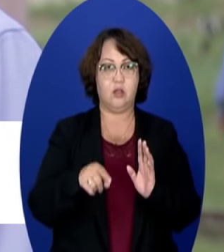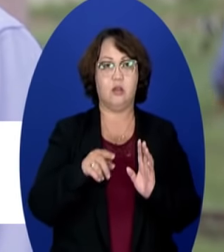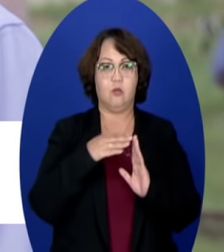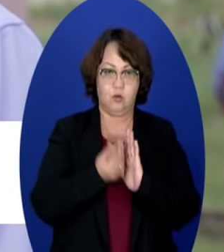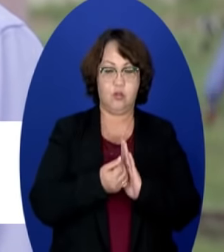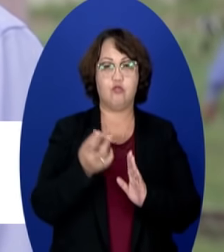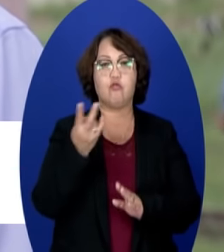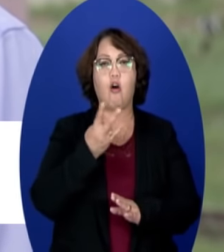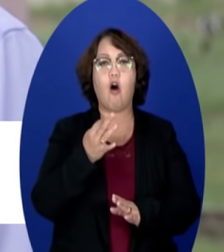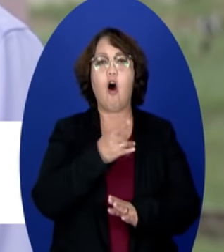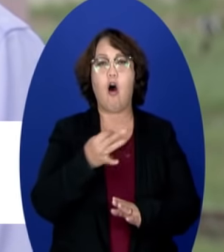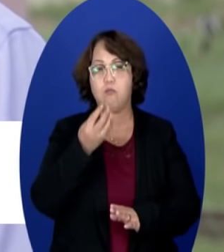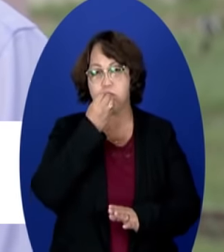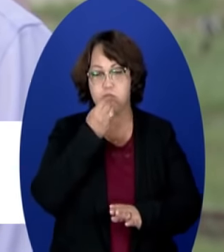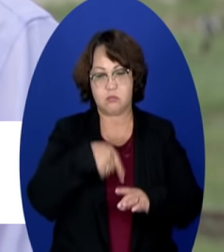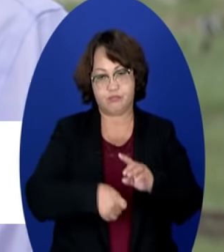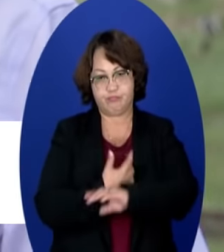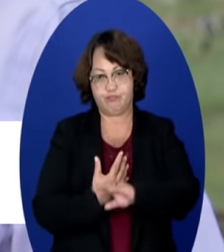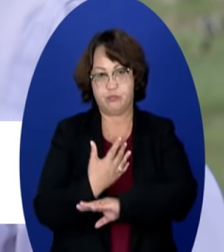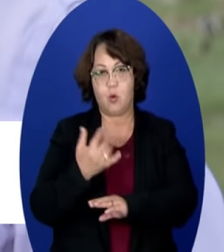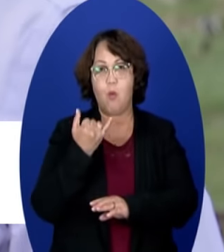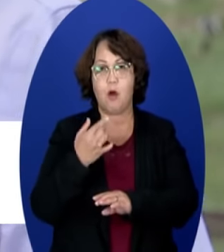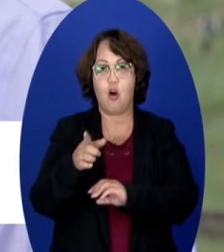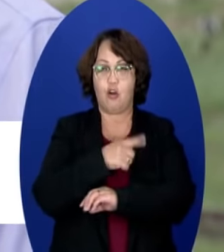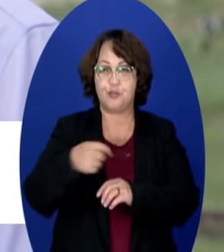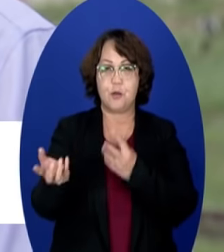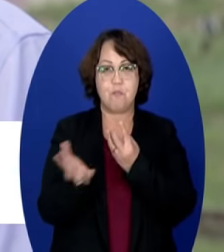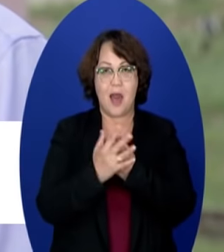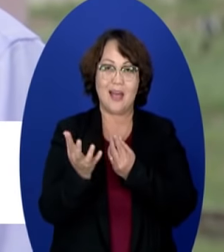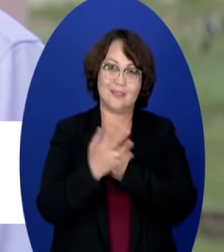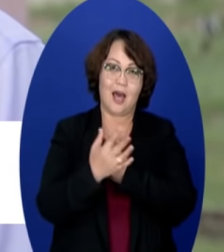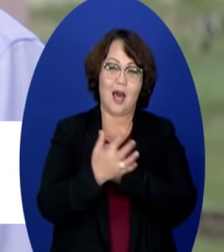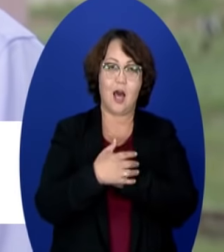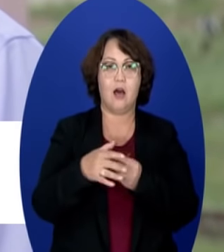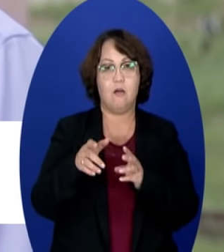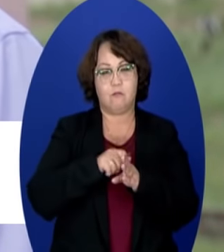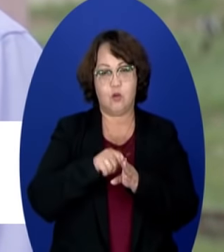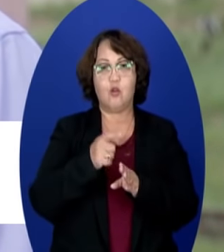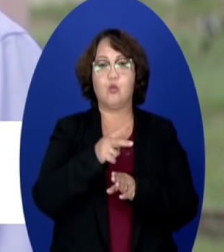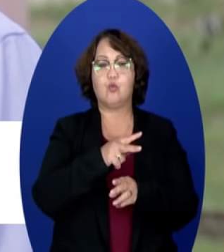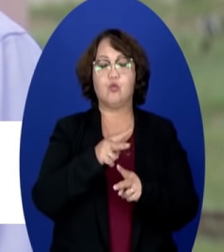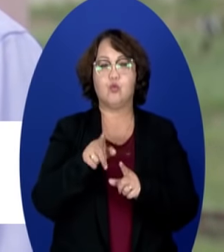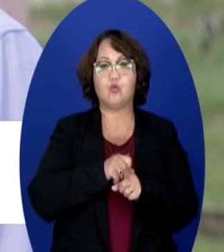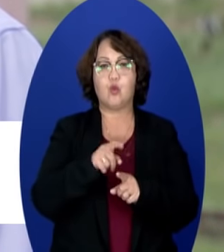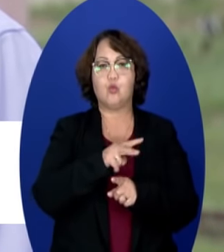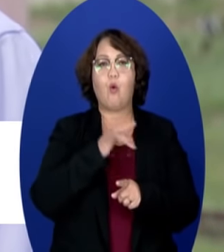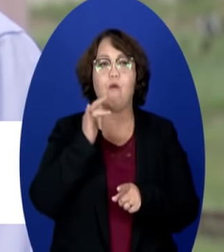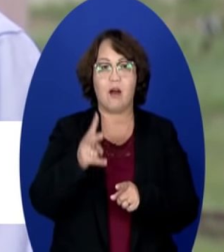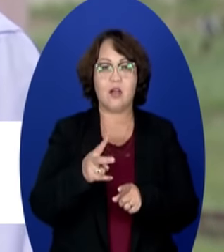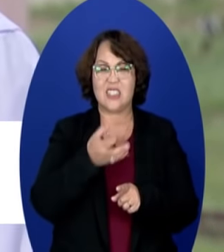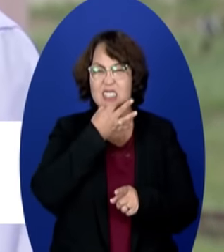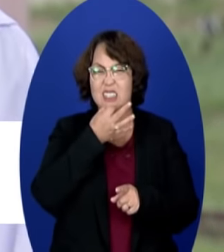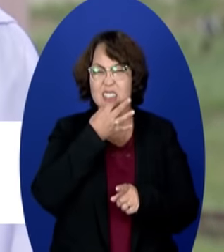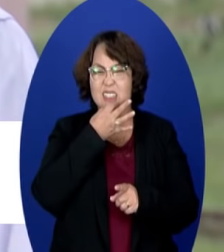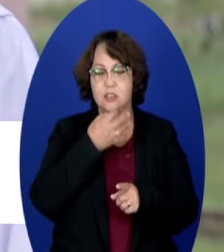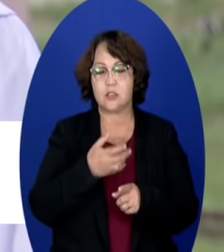байна. Тэд маань Улаанбаатар хотын байцаа луун үндсэндээ 80% хангаж байна. Эрт ургацсан. 6 сараас